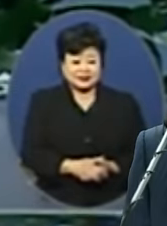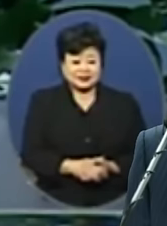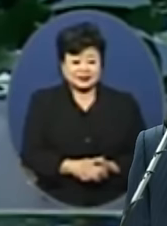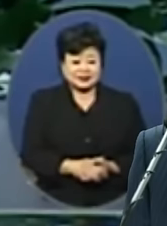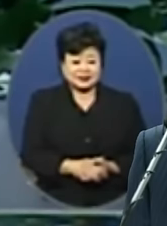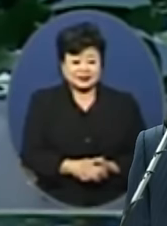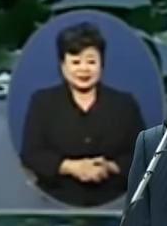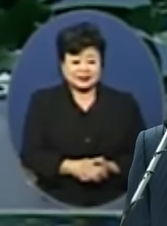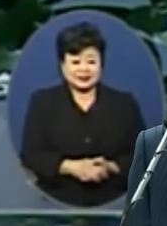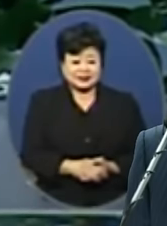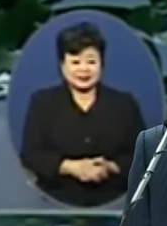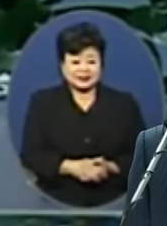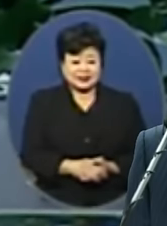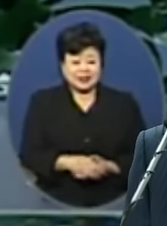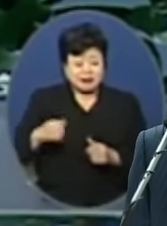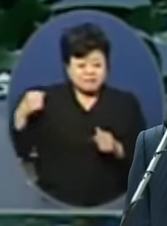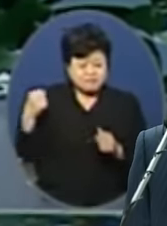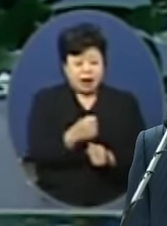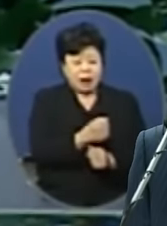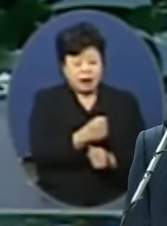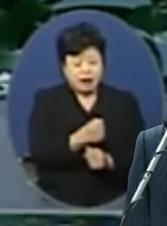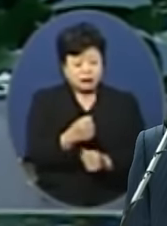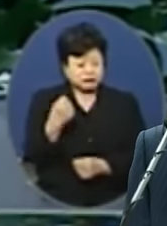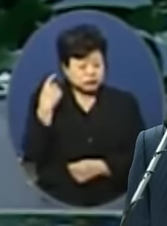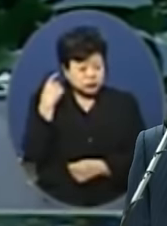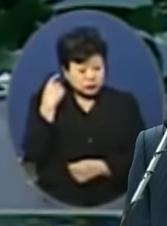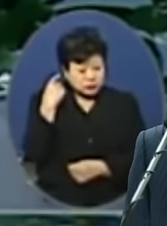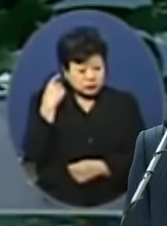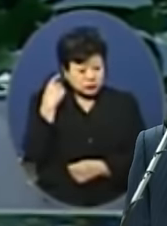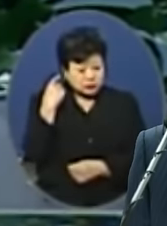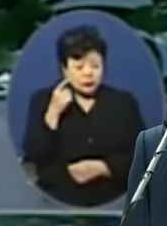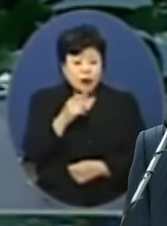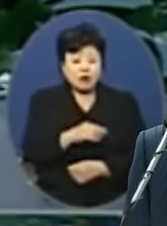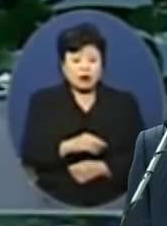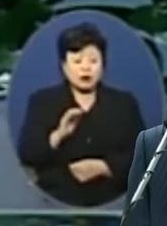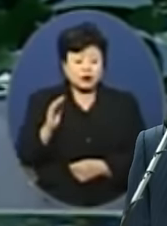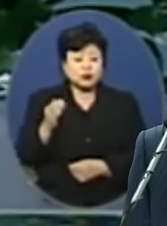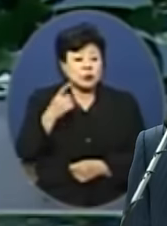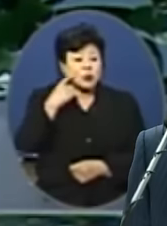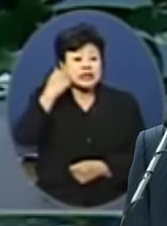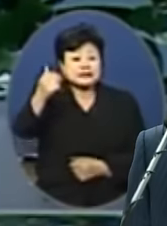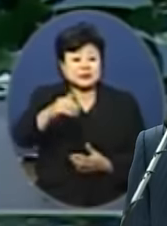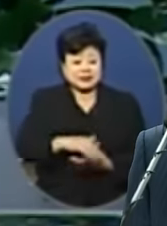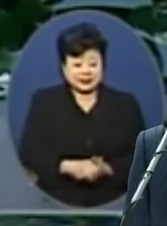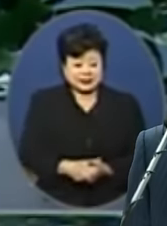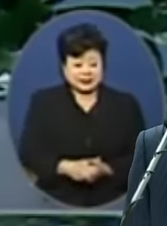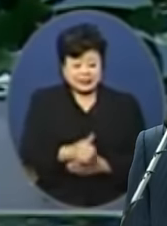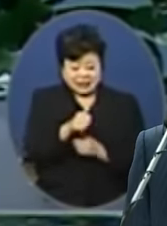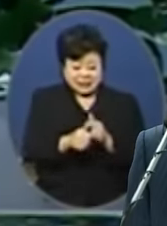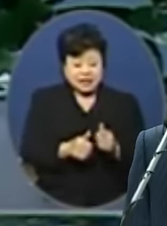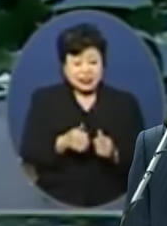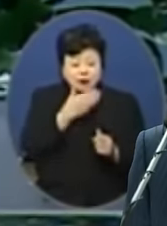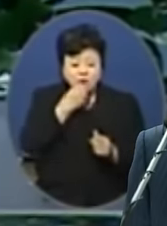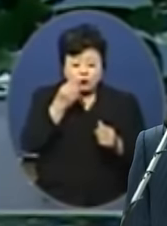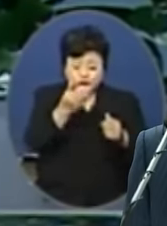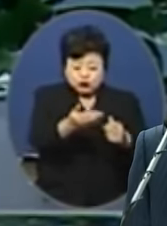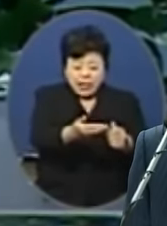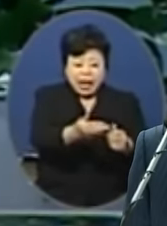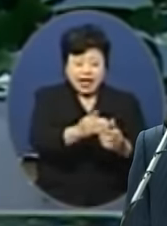나에게 한 반지 먹이는 것을 들었습니다. 뭐냐면 요사의 목사들이 하나님은 복을